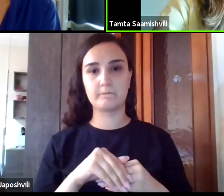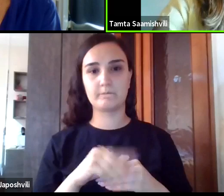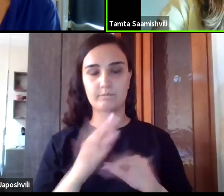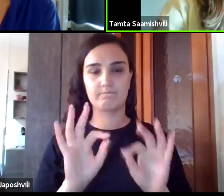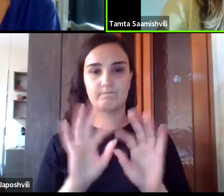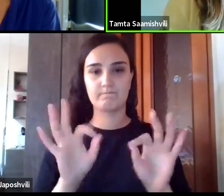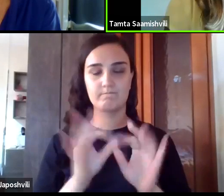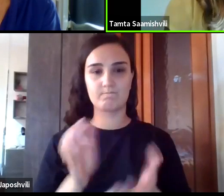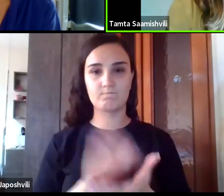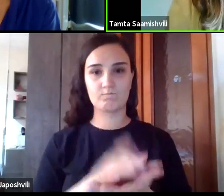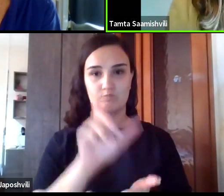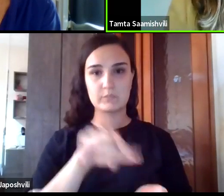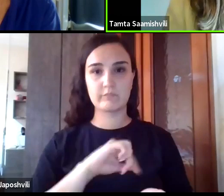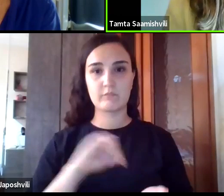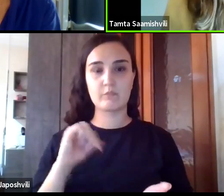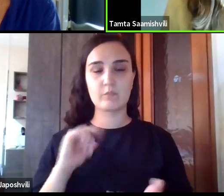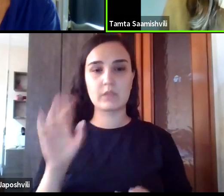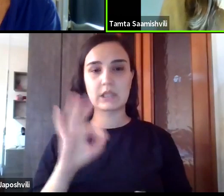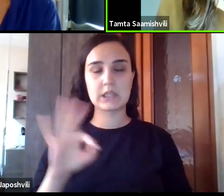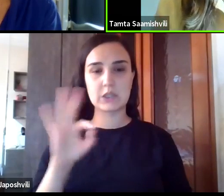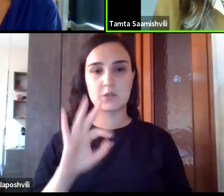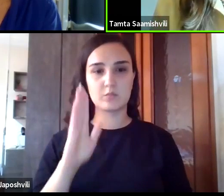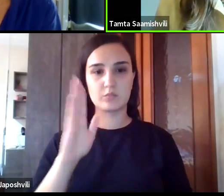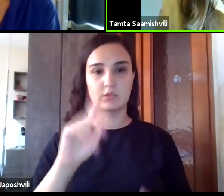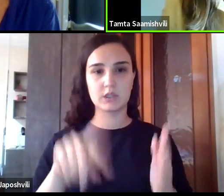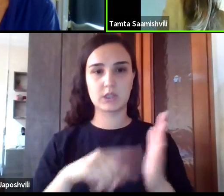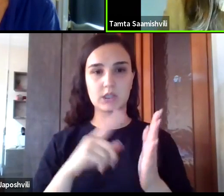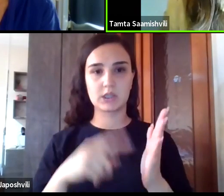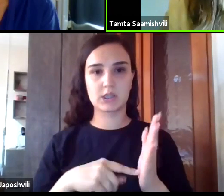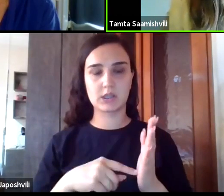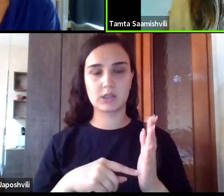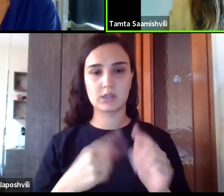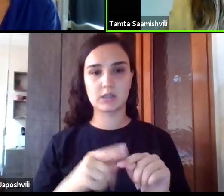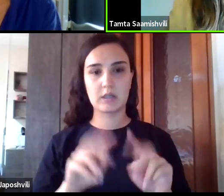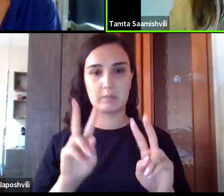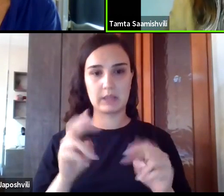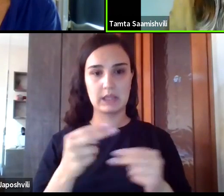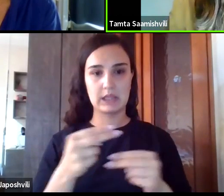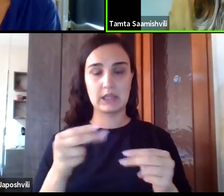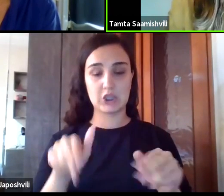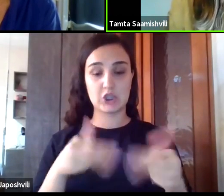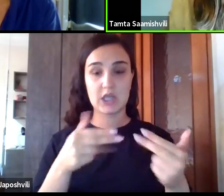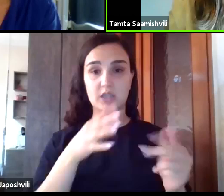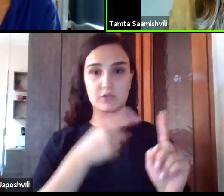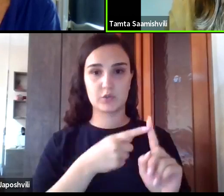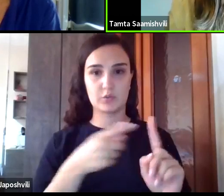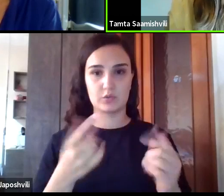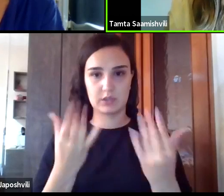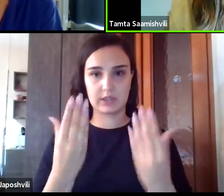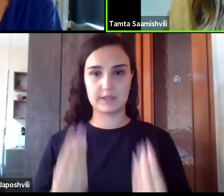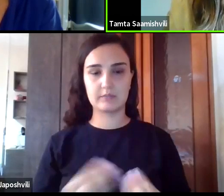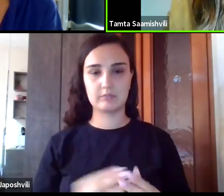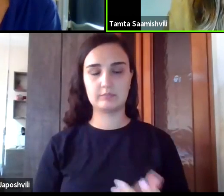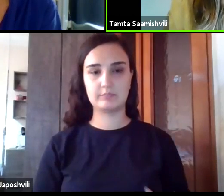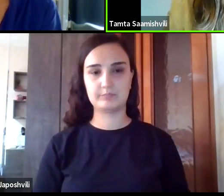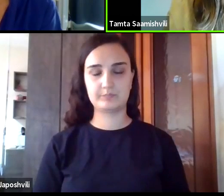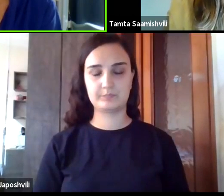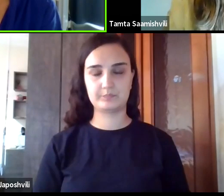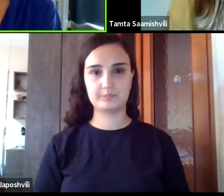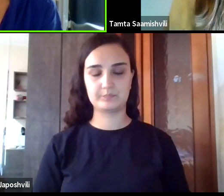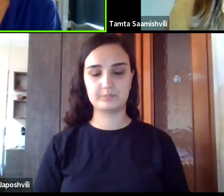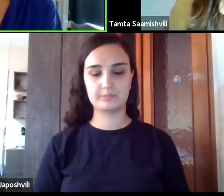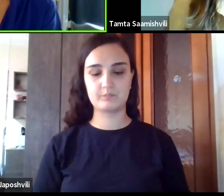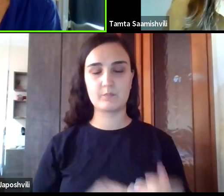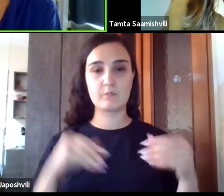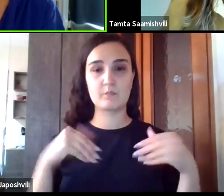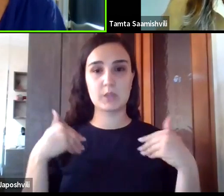შენც თავად, თუ რაზე ვაპირებ, რა საკითხებს განვიხილავთ აი ამ თემის ჩართვის ფარგლებში დღეს. კი ბატონო,